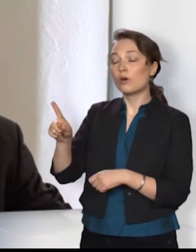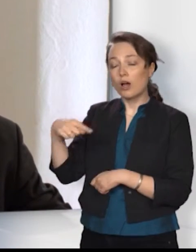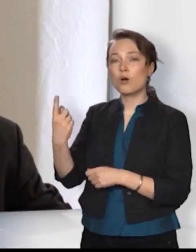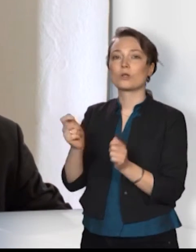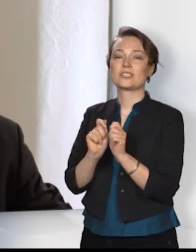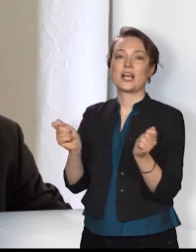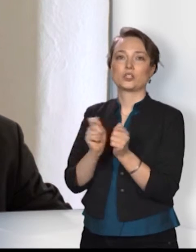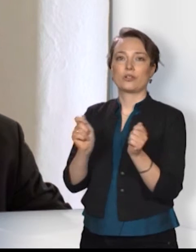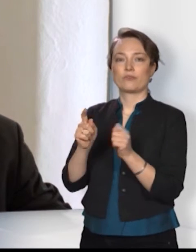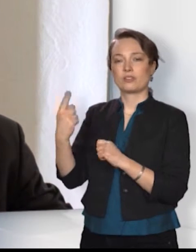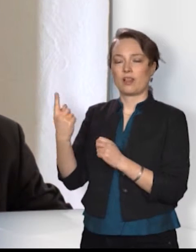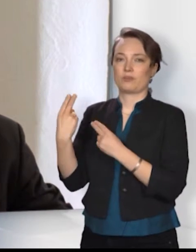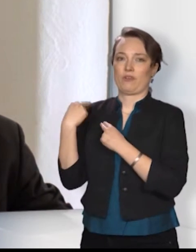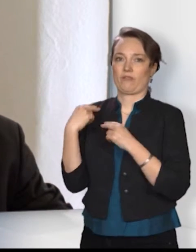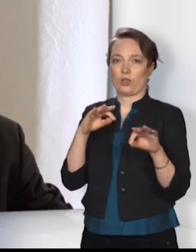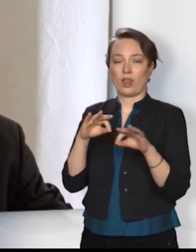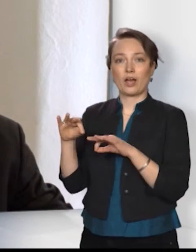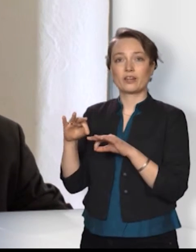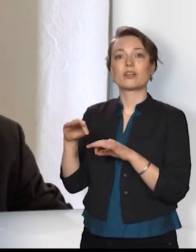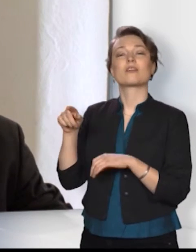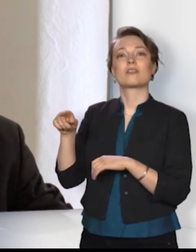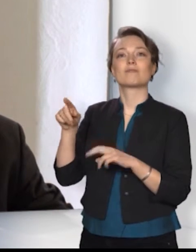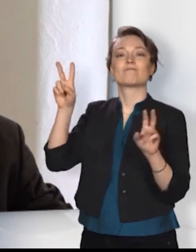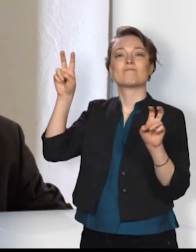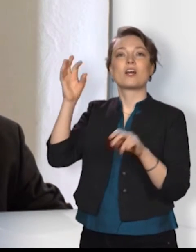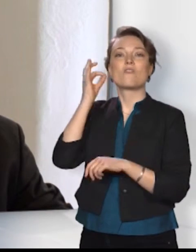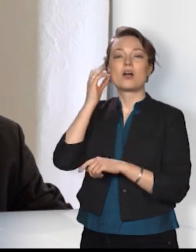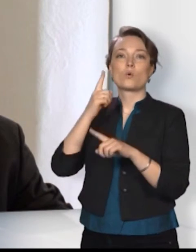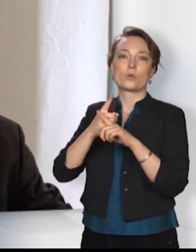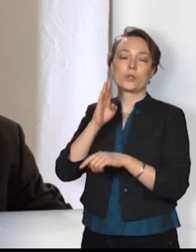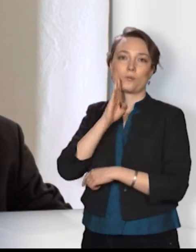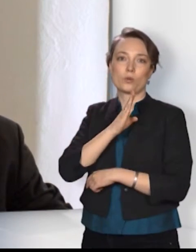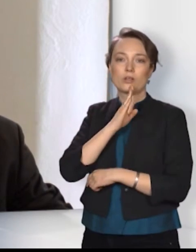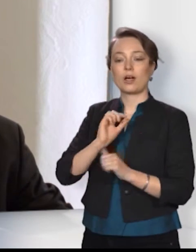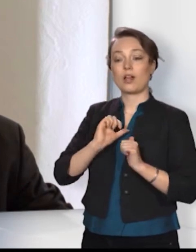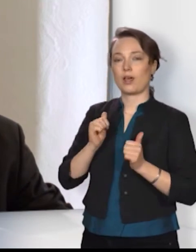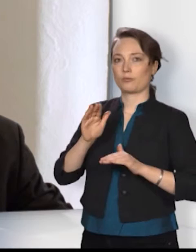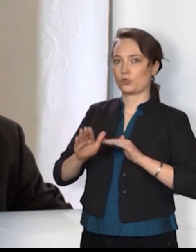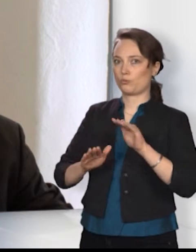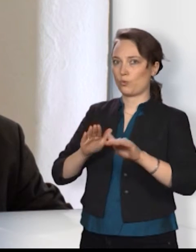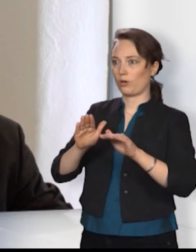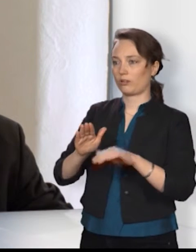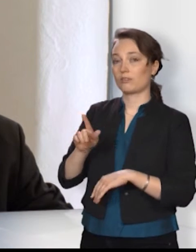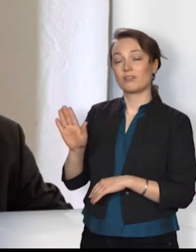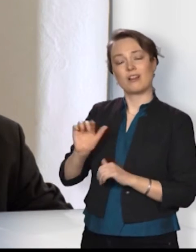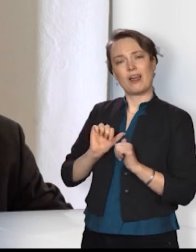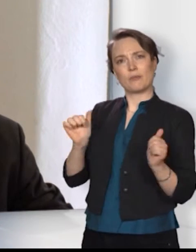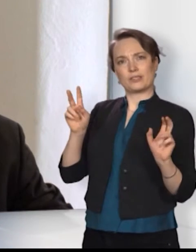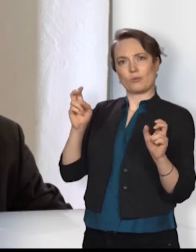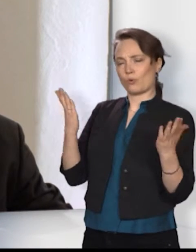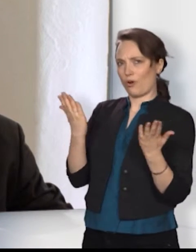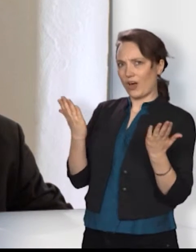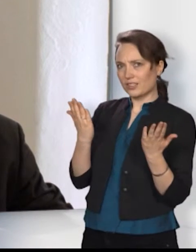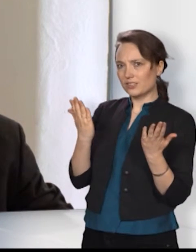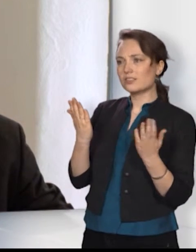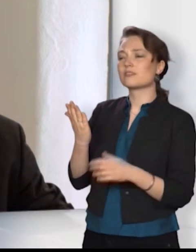der Zeitschrift Frau und Mutter – Lebensspuren. Das Motto von Regine Kunz Veit ist,